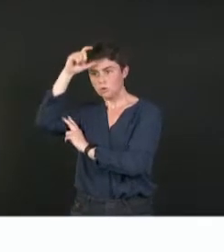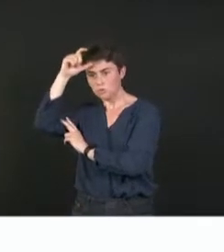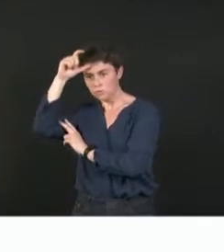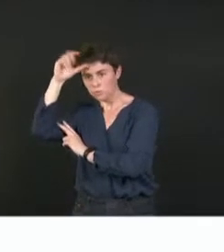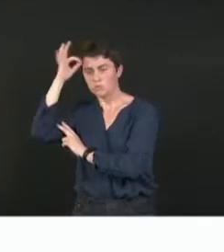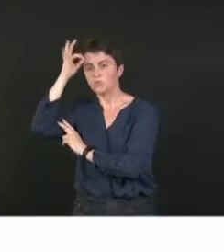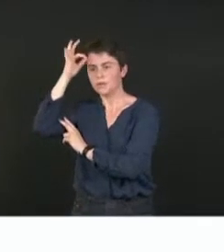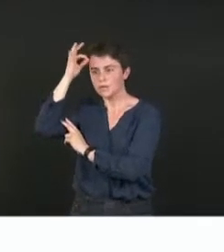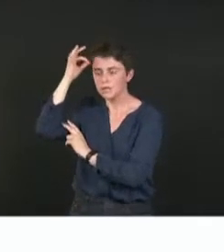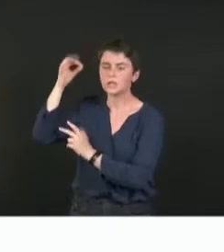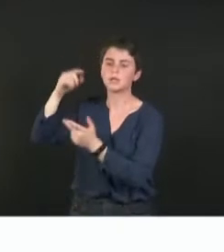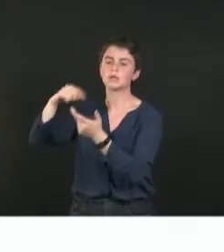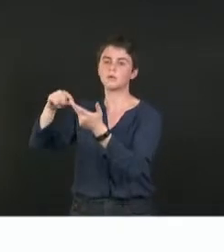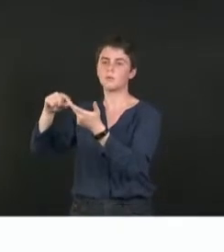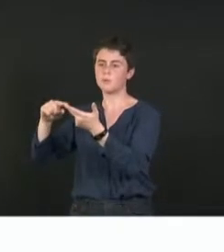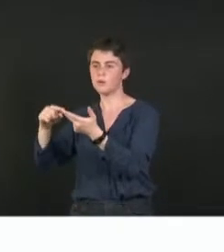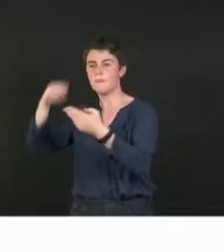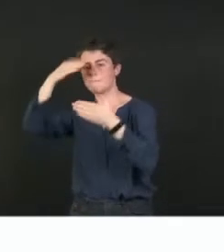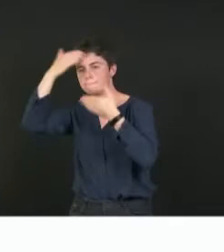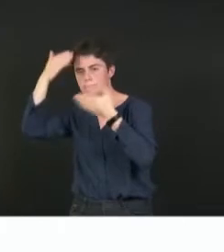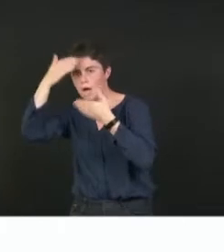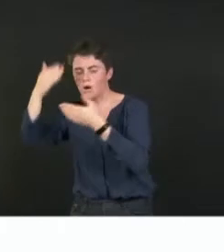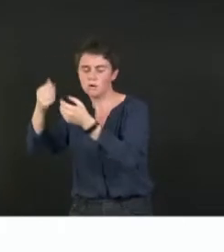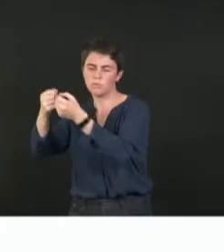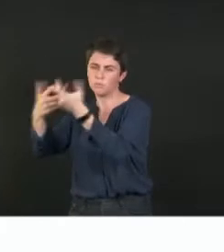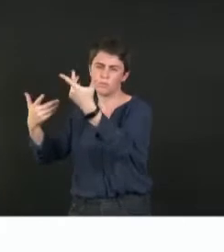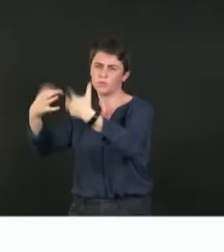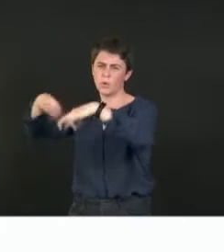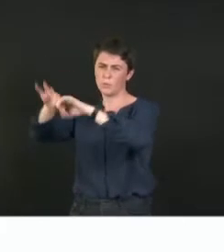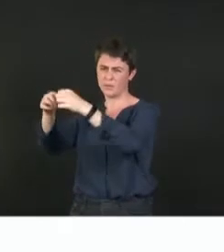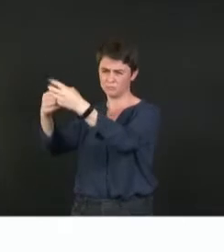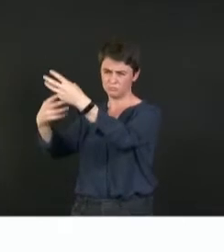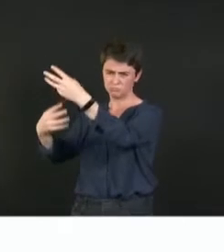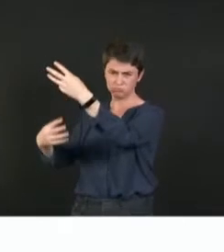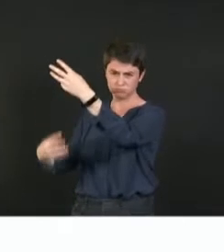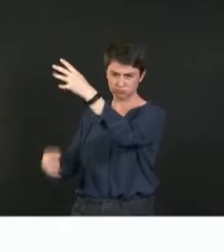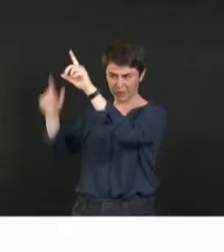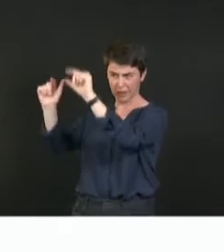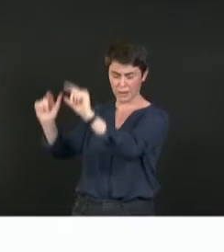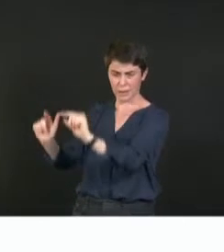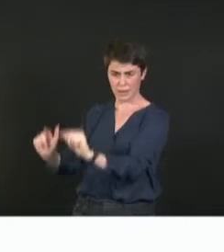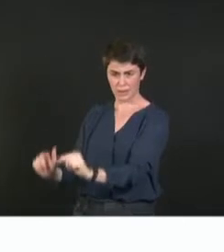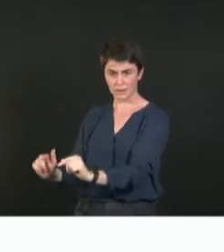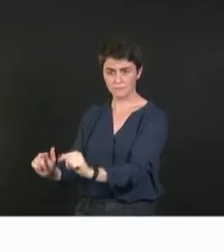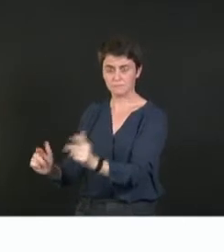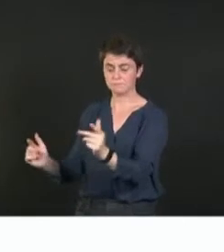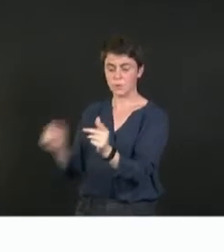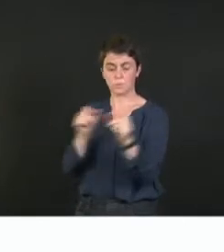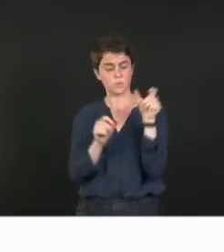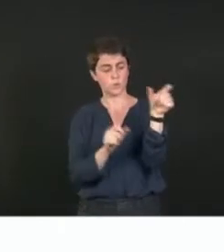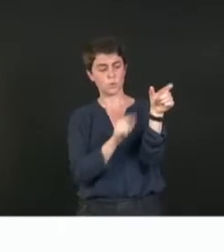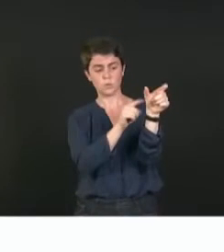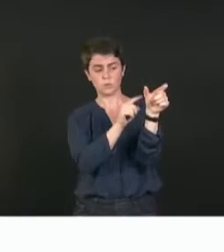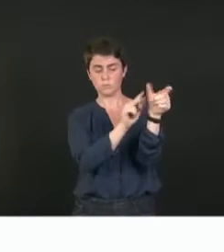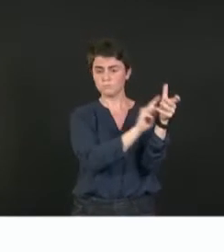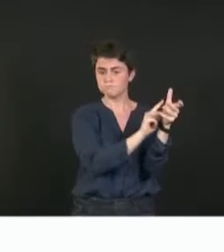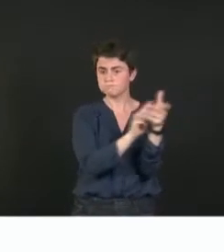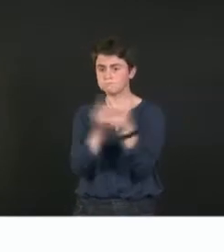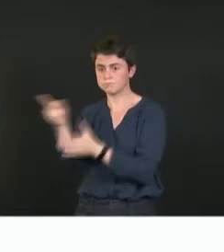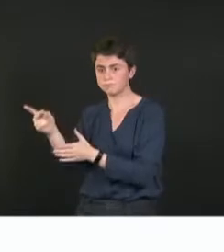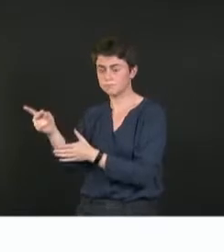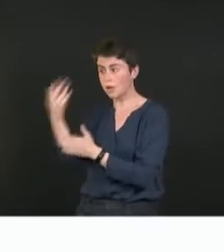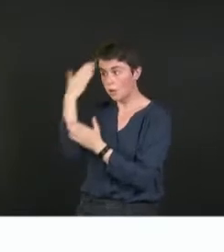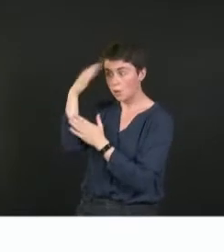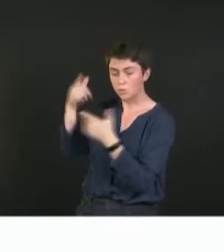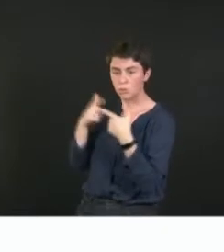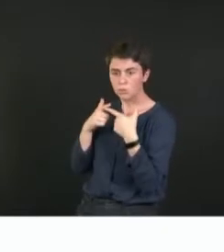au Maroc, en Algérie. Enfin, je ne vais pas vous donner tous les groupes qui sont dans le monde, mais la nécessité de traduire frugalité dans d'autres